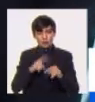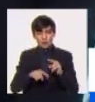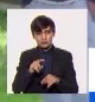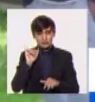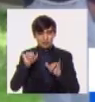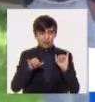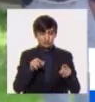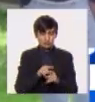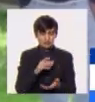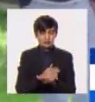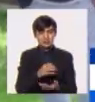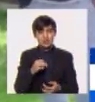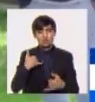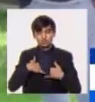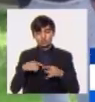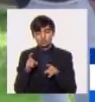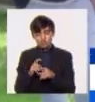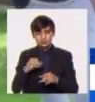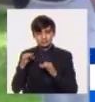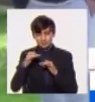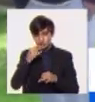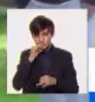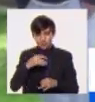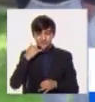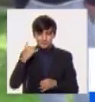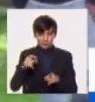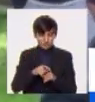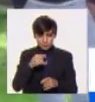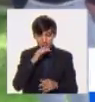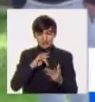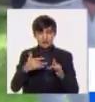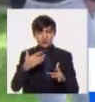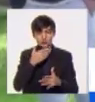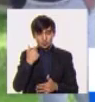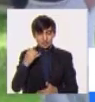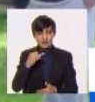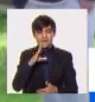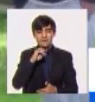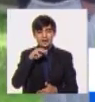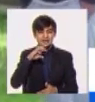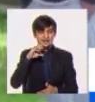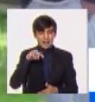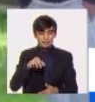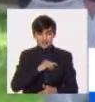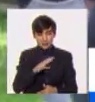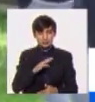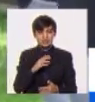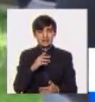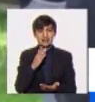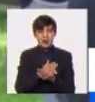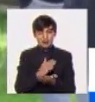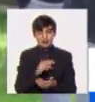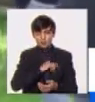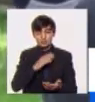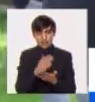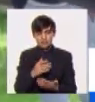үйіне кетіп қалған. Мұғалімдермен де звандасаң, сөйлесе алмайсың, интернет жоқ. Міне қазір WhatsApp істемейді. Істейді, оны іздеу